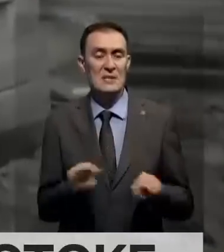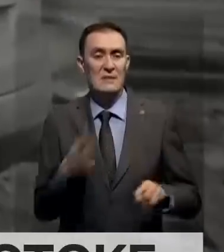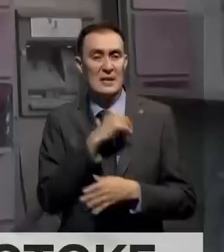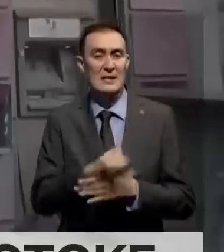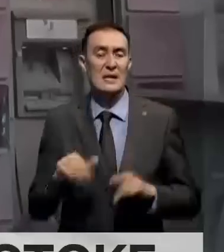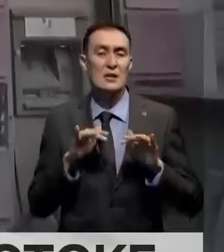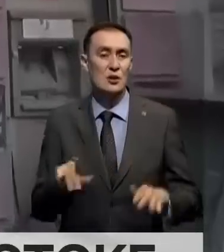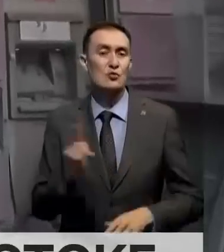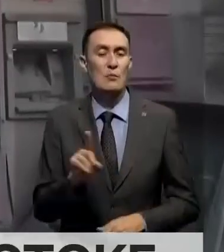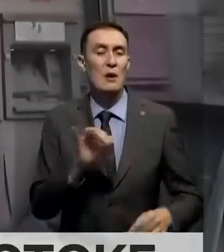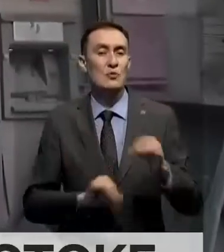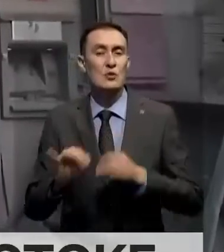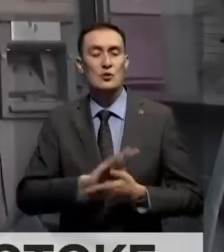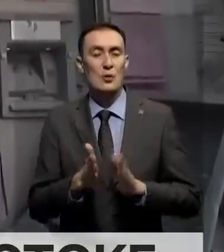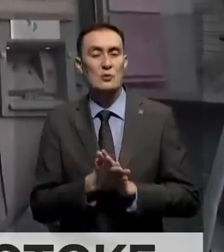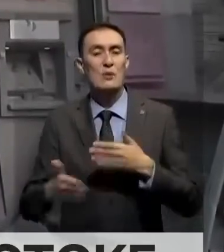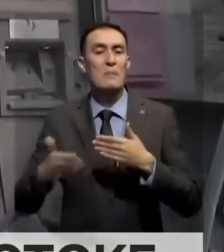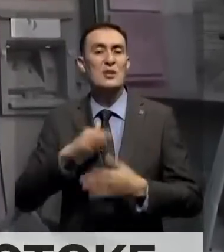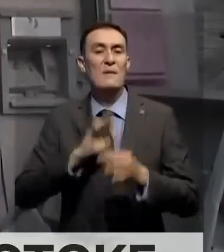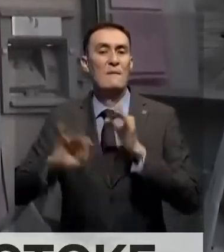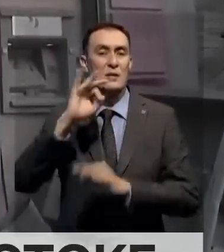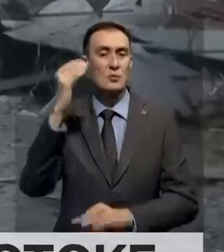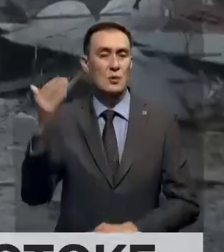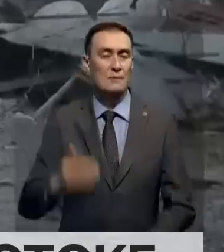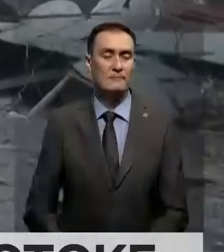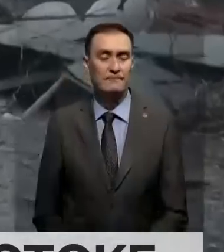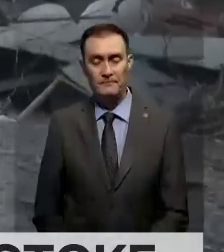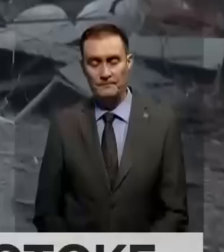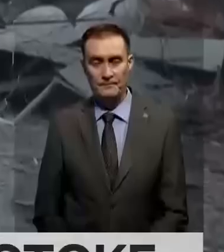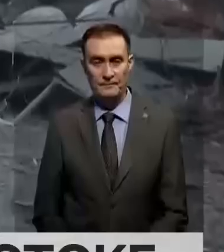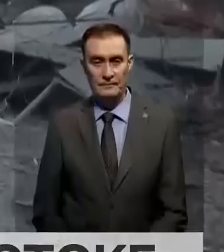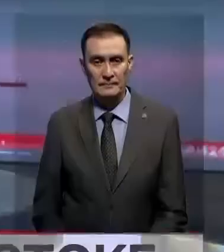министров иностранных дел, чтобы обсудить ситуацию на Ближнем Востоке.